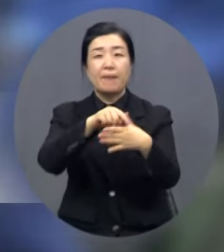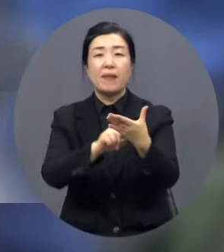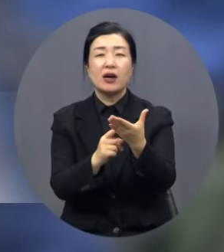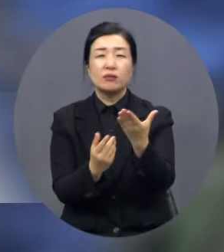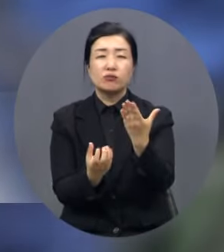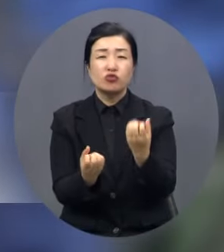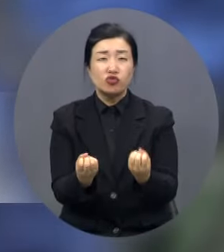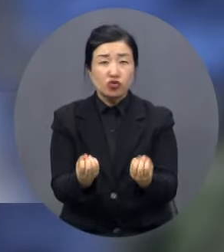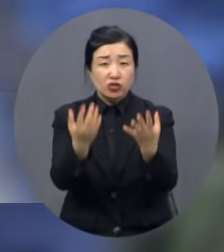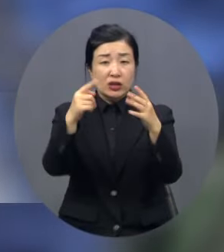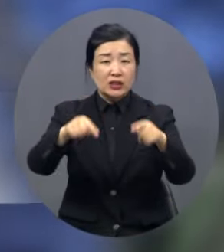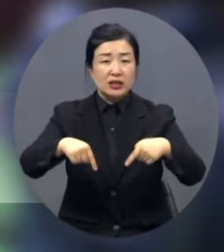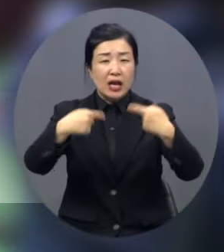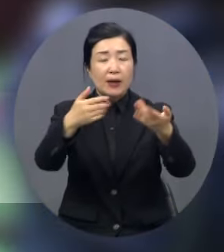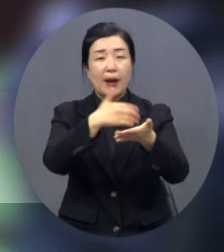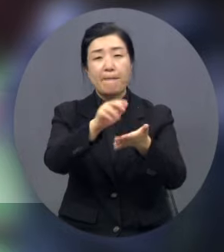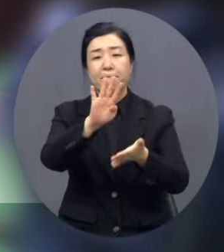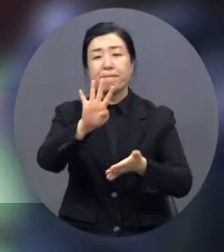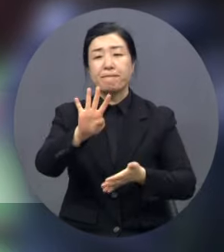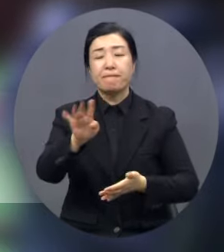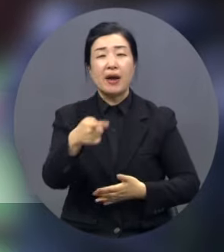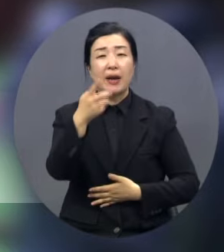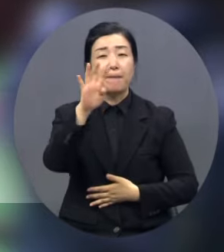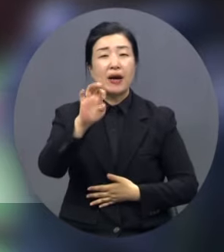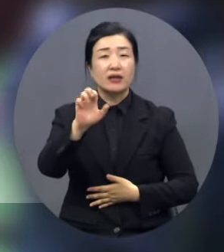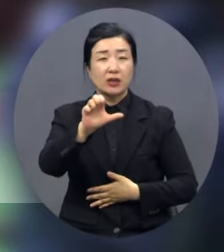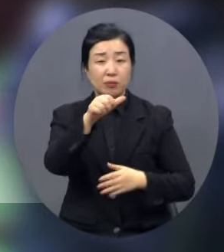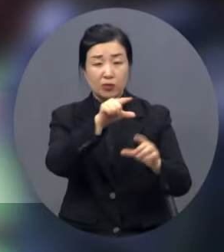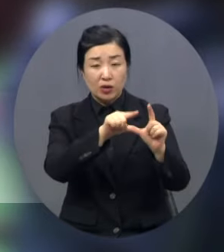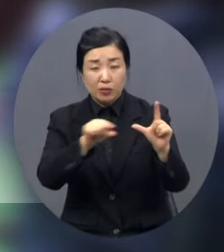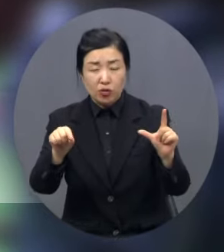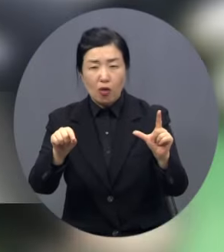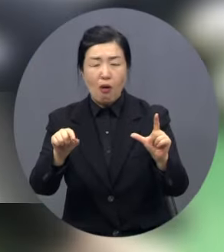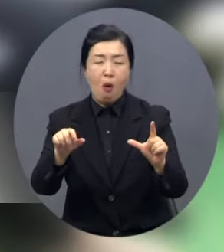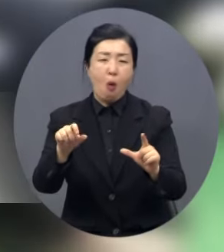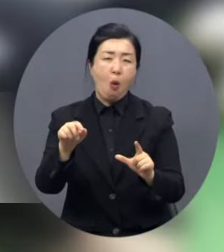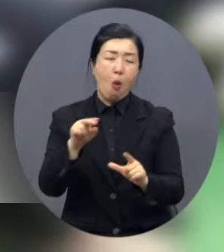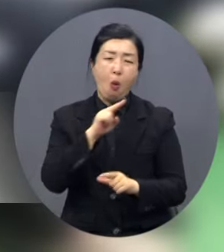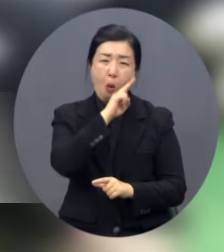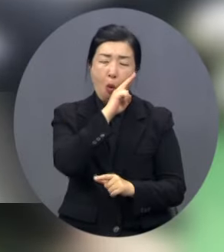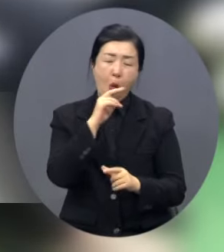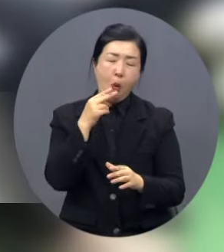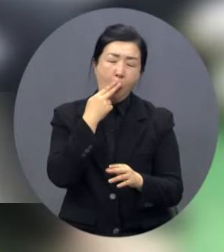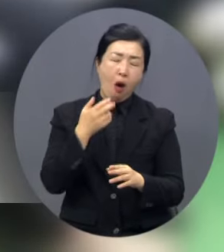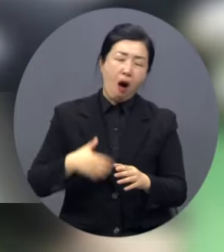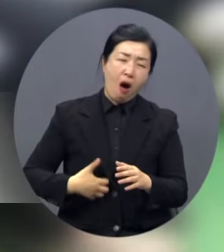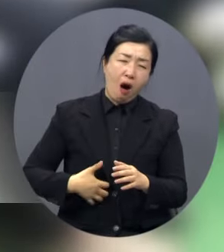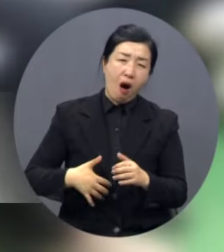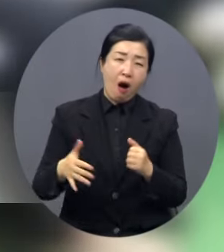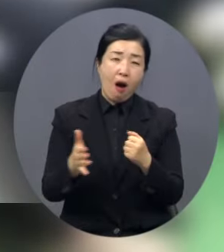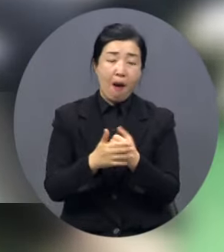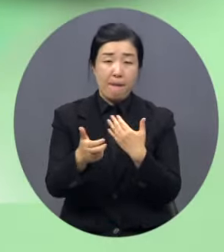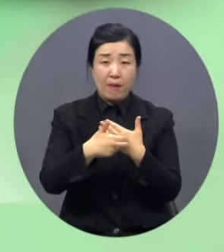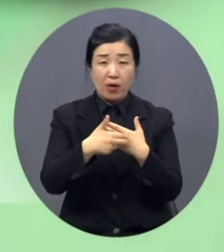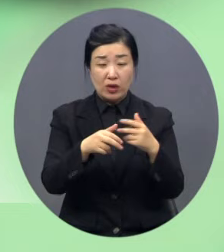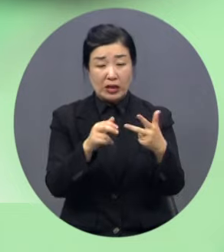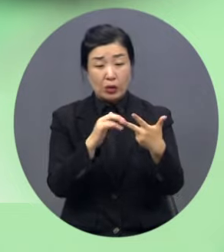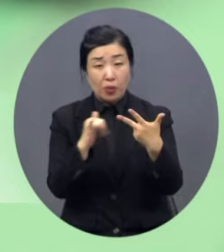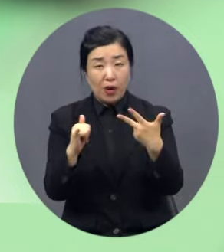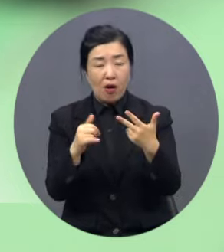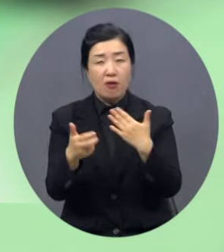참석한 장애인 105명이 식중독 의심증세를 보여 일곱명이 병원 치료를